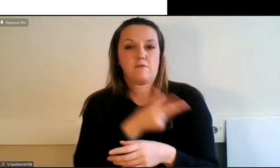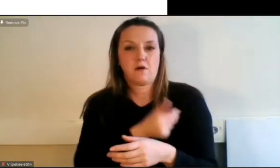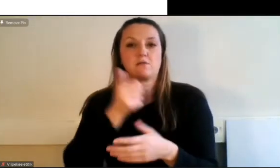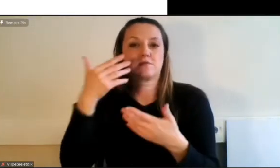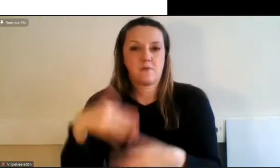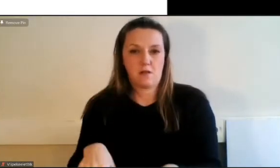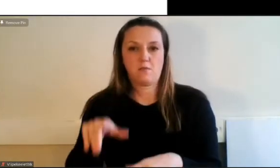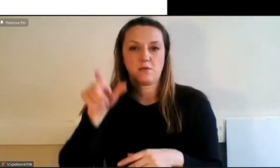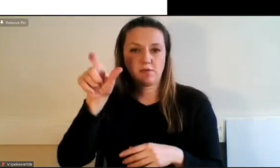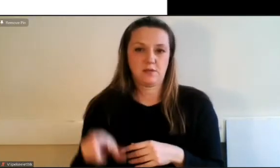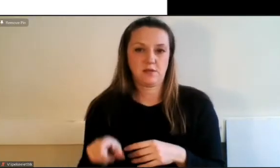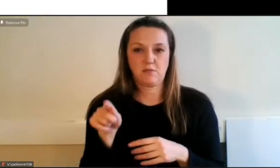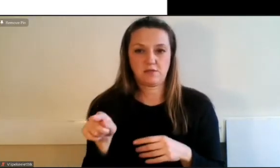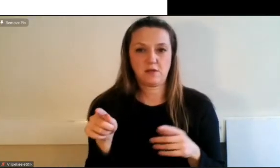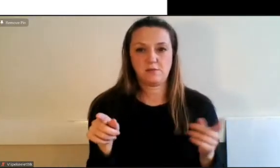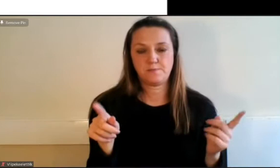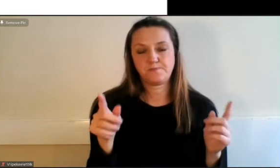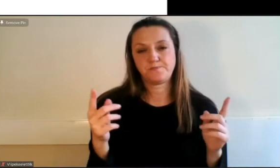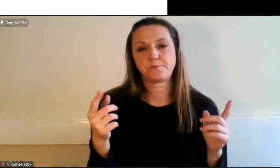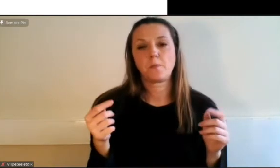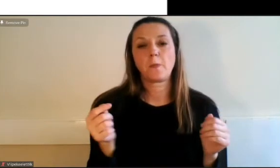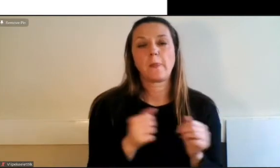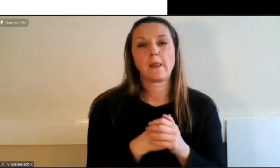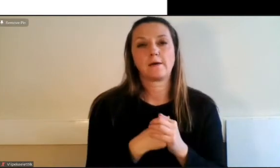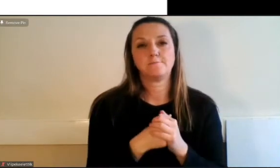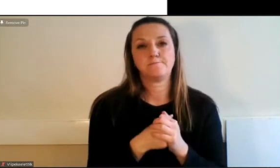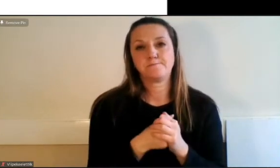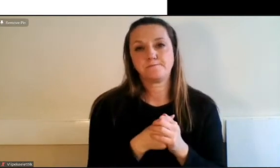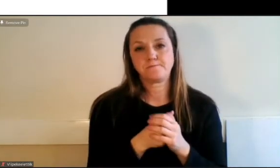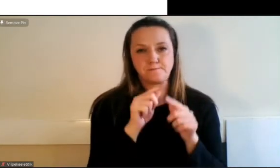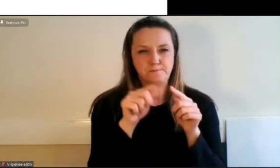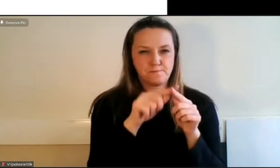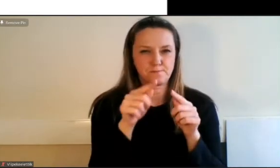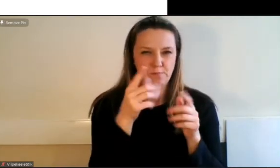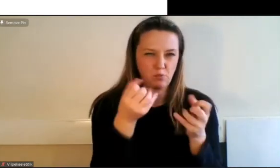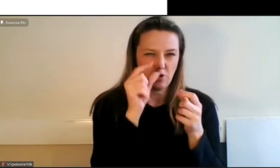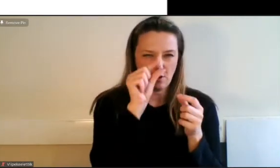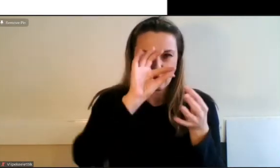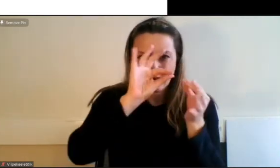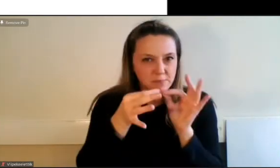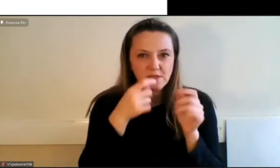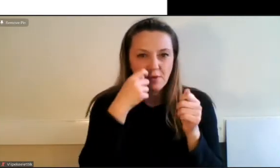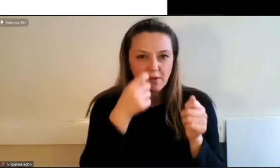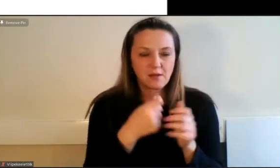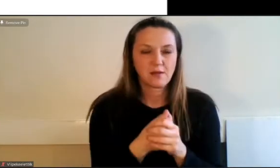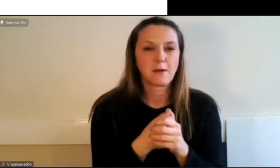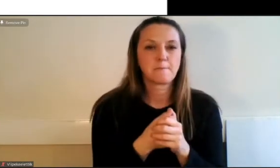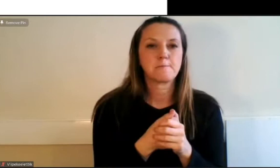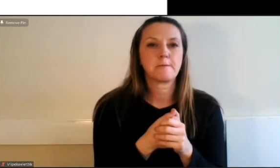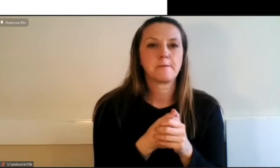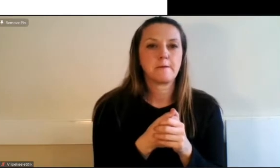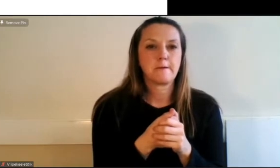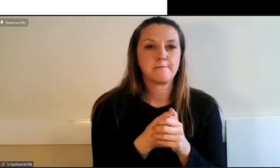patsient intensiivravi, võib olla surmaga lõppev ja võib jätta püsiva südamelihase kahjustuse. Ja